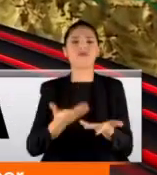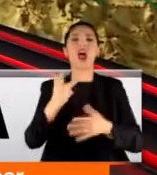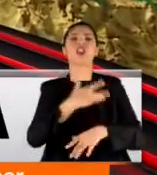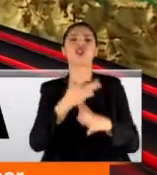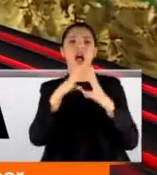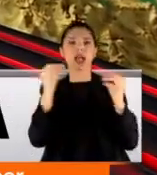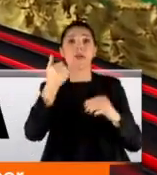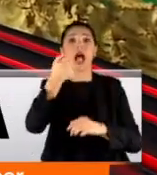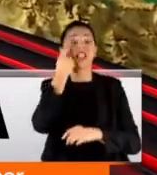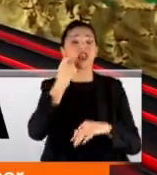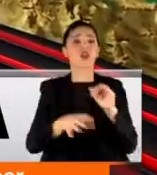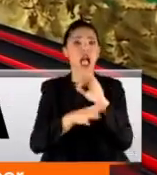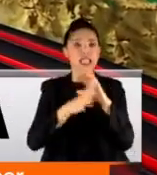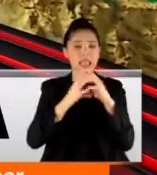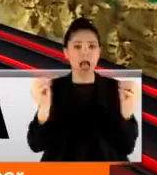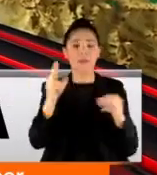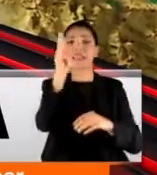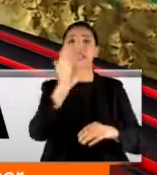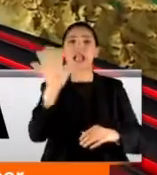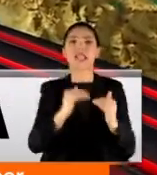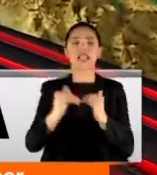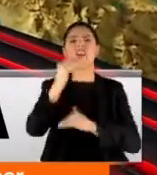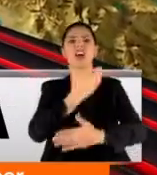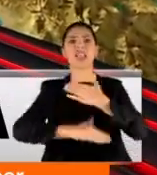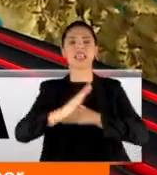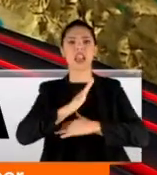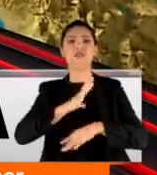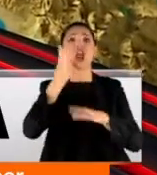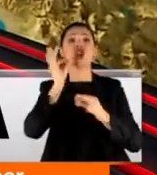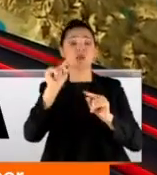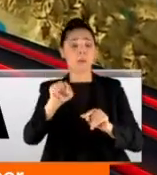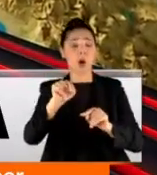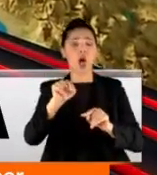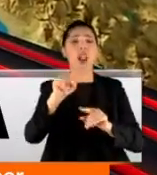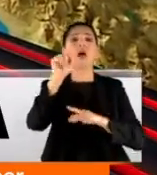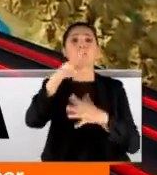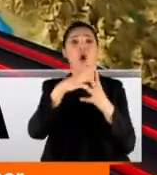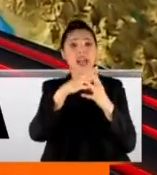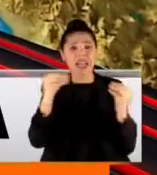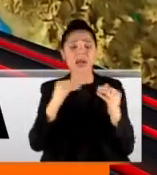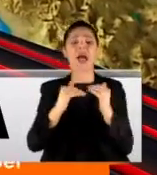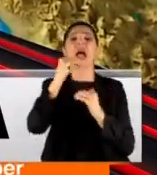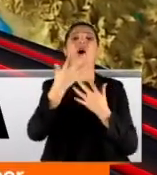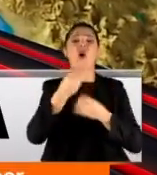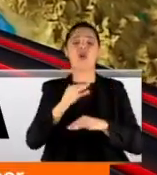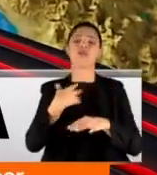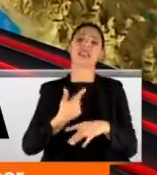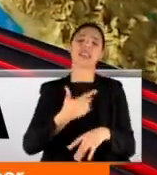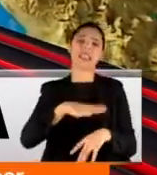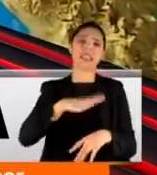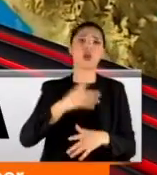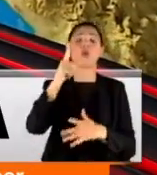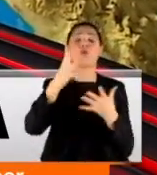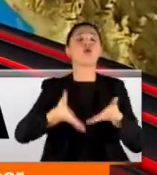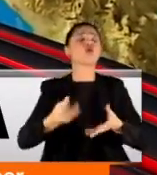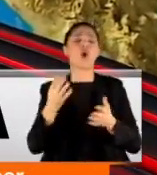can kayıpları. 6 kişi hayatını kaybetti. 250'den fazla da yaralı var. Şimdilik böyle, umarız kayıplarımız artmayacak. Onlarca bina yıkıldı